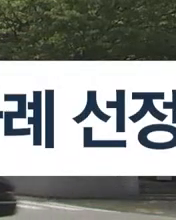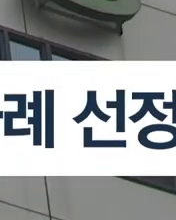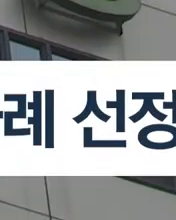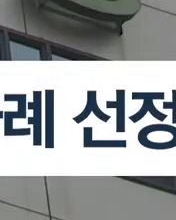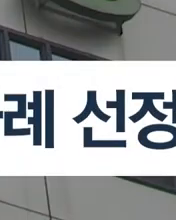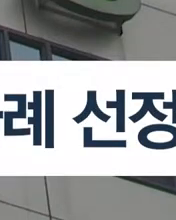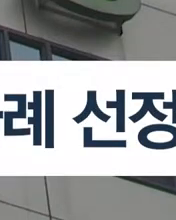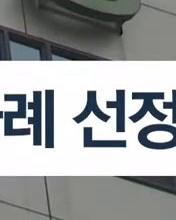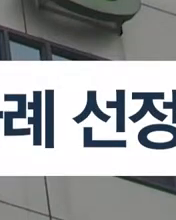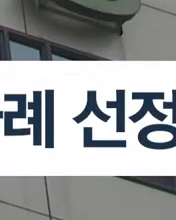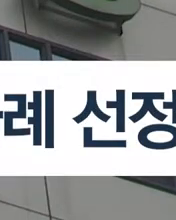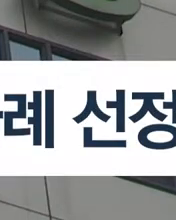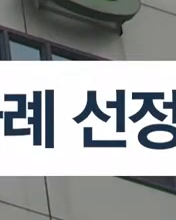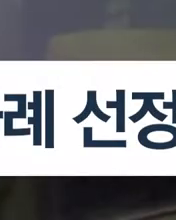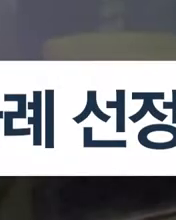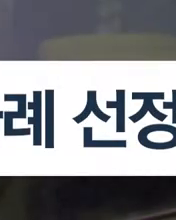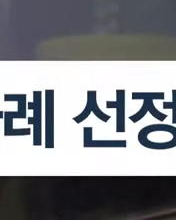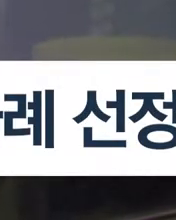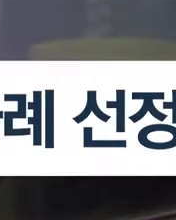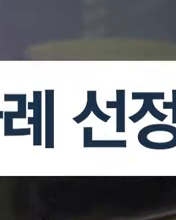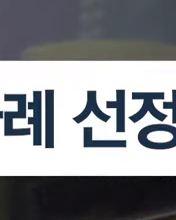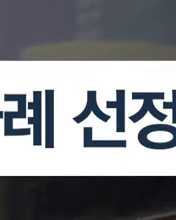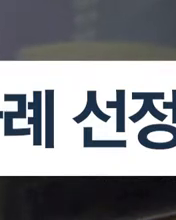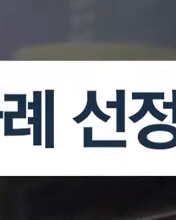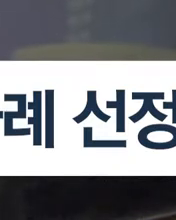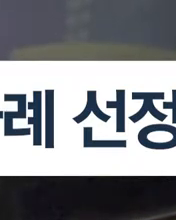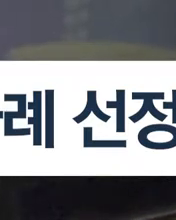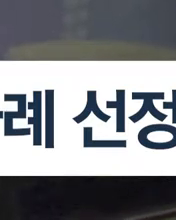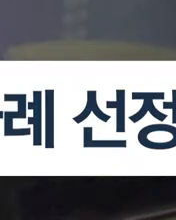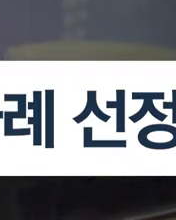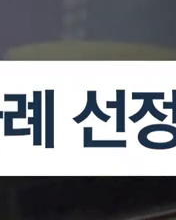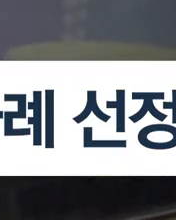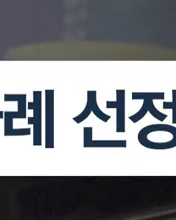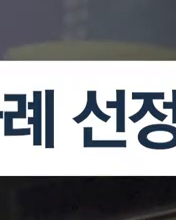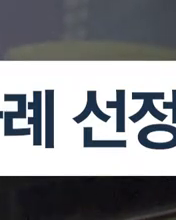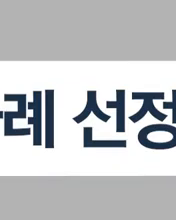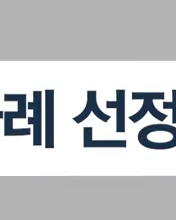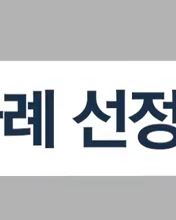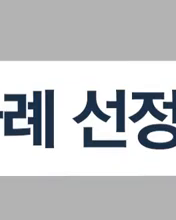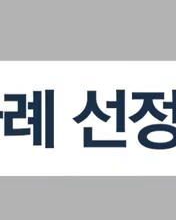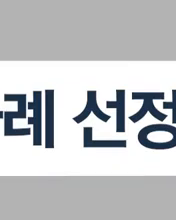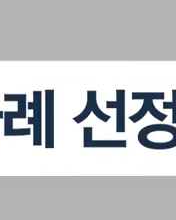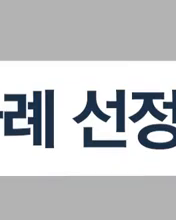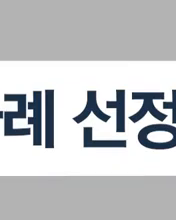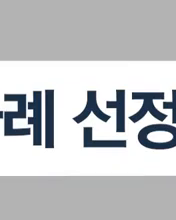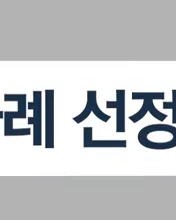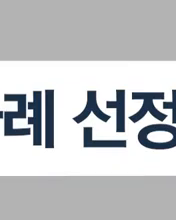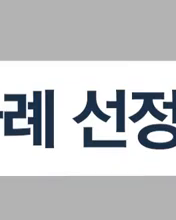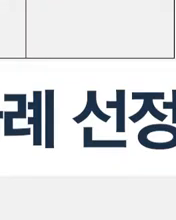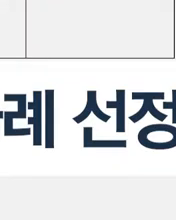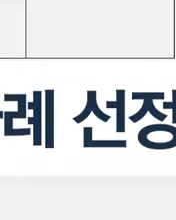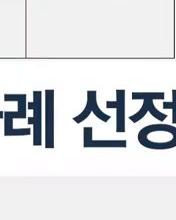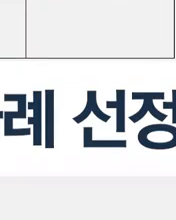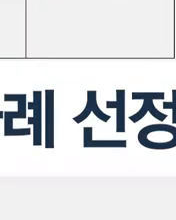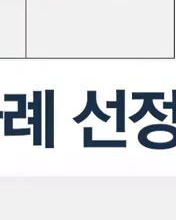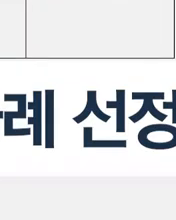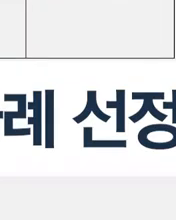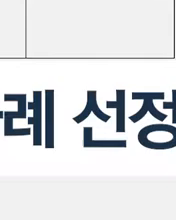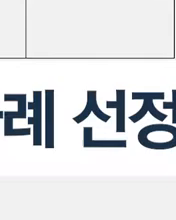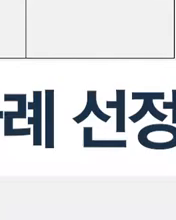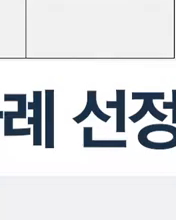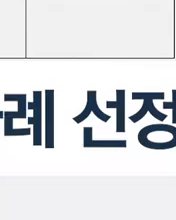강서구의 폐암 말기 1인 가구의 정서적 안정과 희망드림 사례가 보건복지부가 발표한 겨울철 위기가구 발굴 및 지원